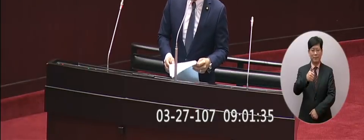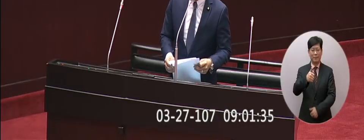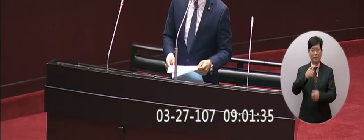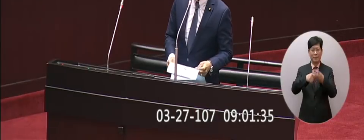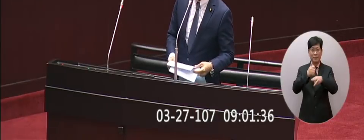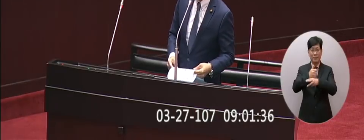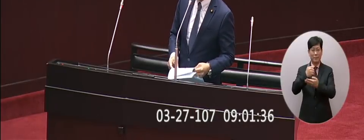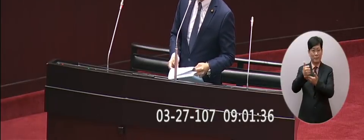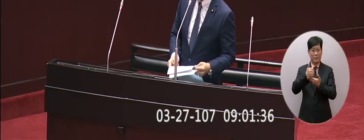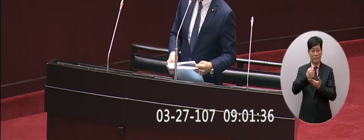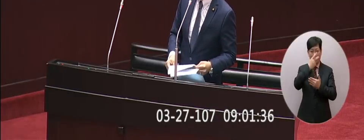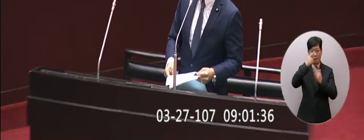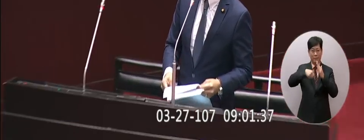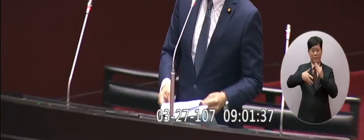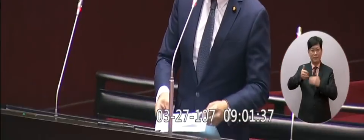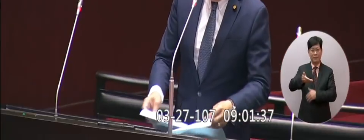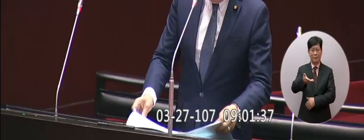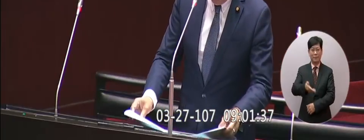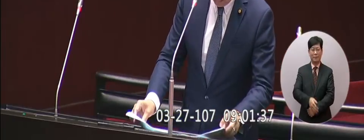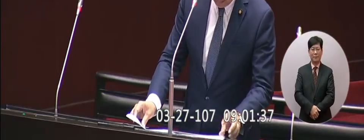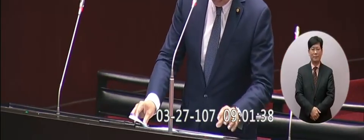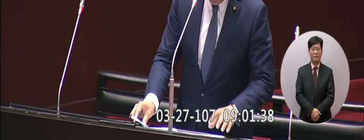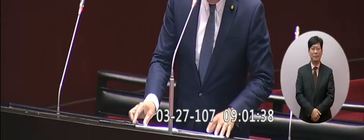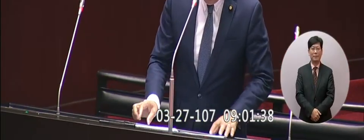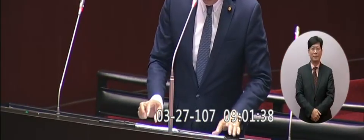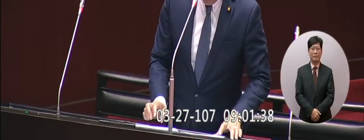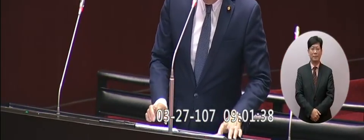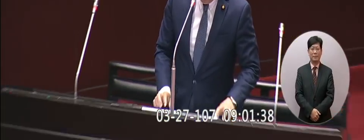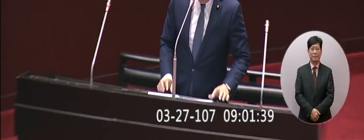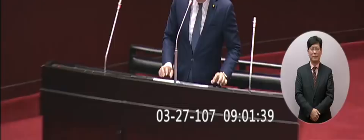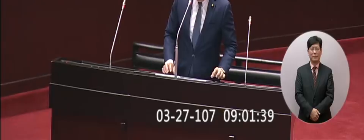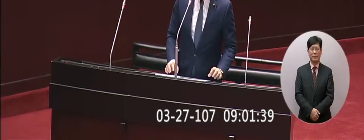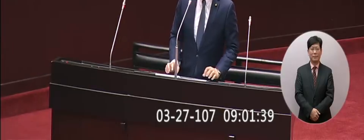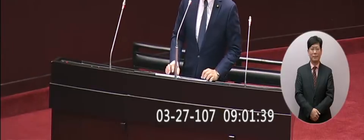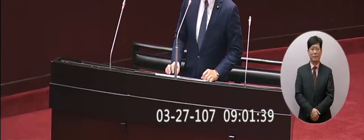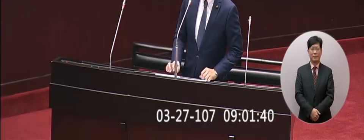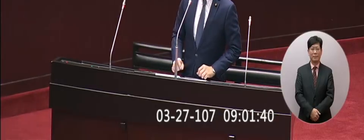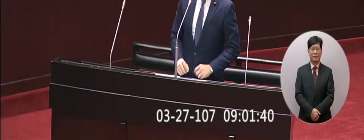谢谢主席，我们是不是可以请院长？ 请赖院长。